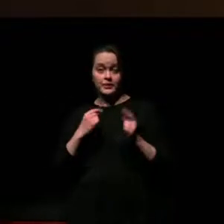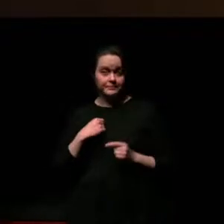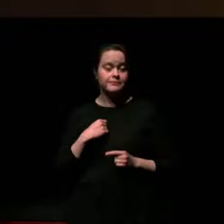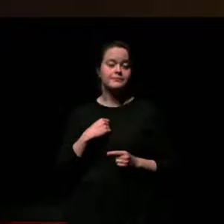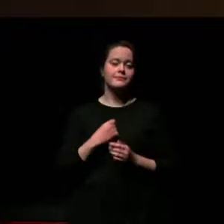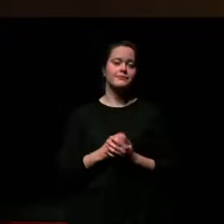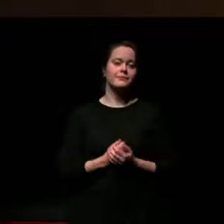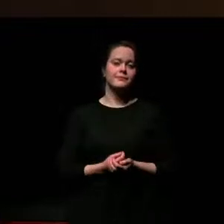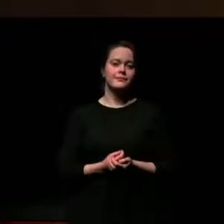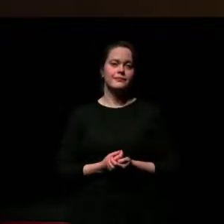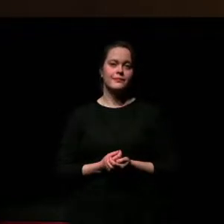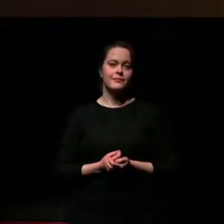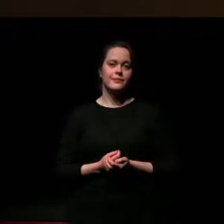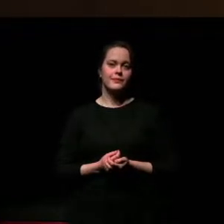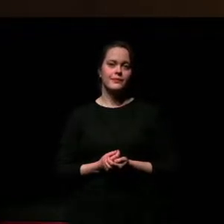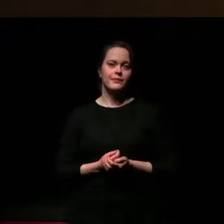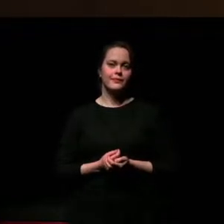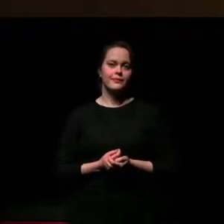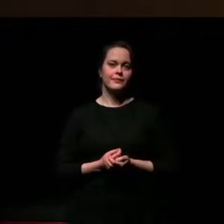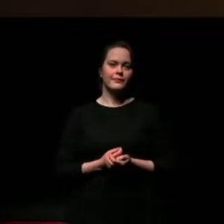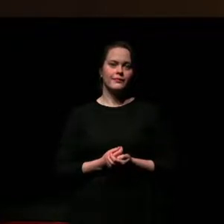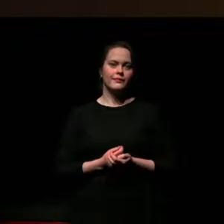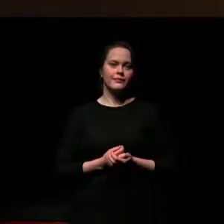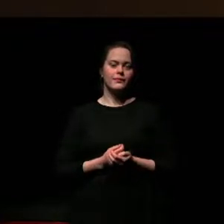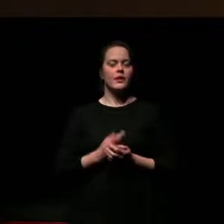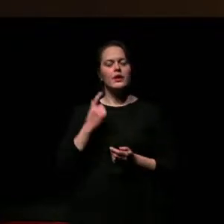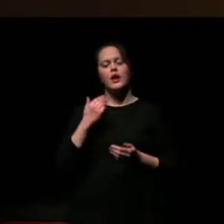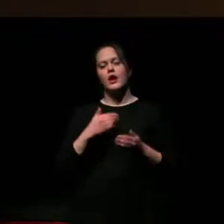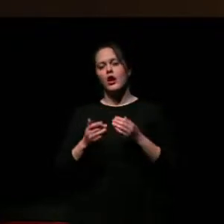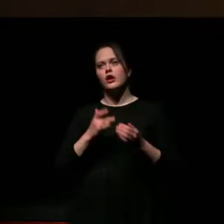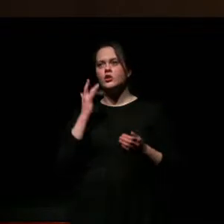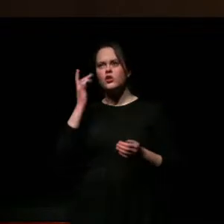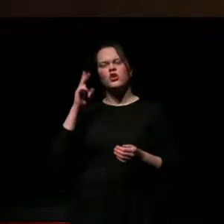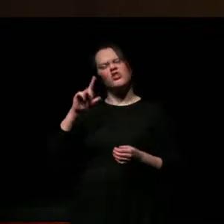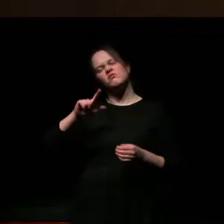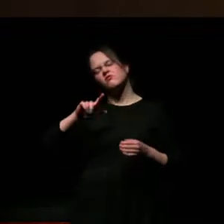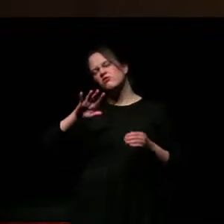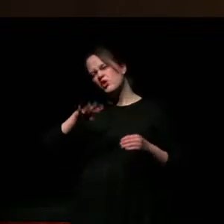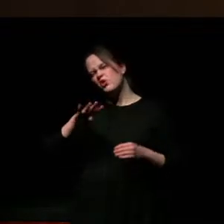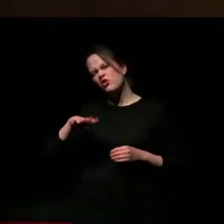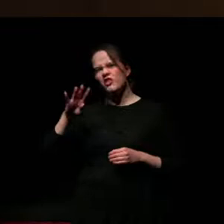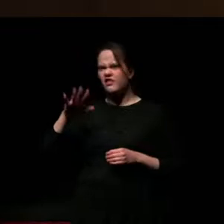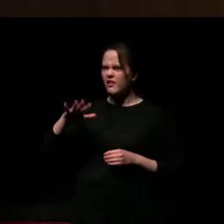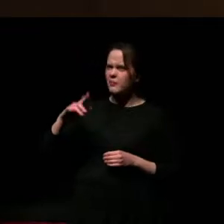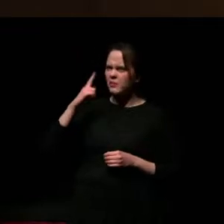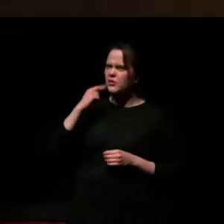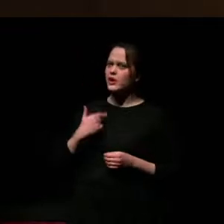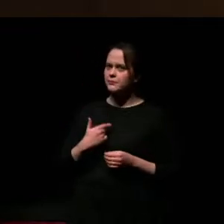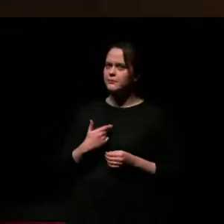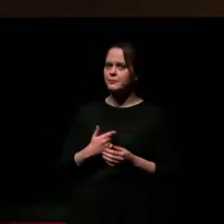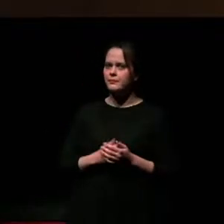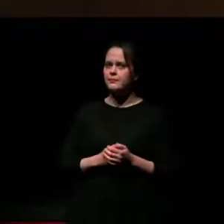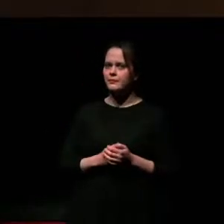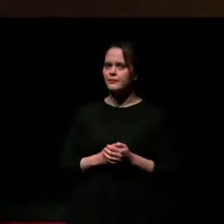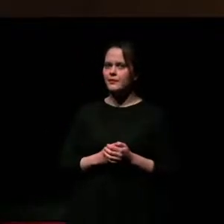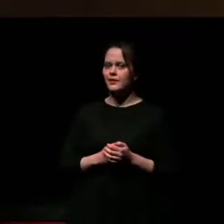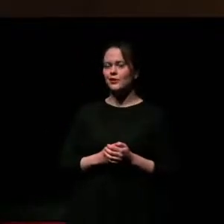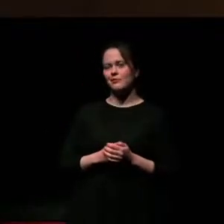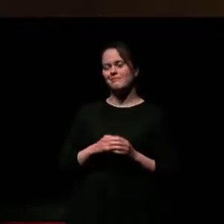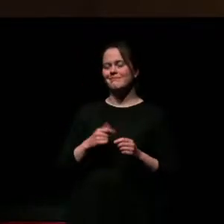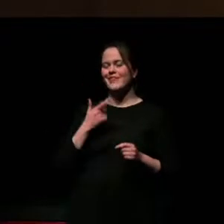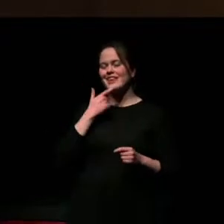som jeg laget når jeg var 14-15 år gammel. Og det er litt sånn feel-good-låt